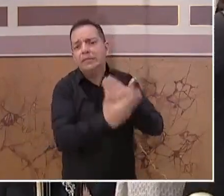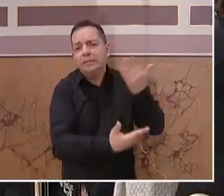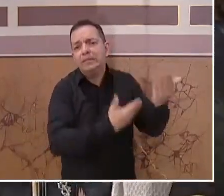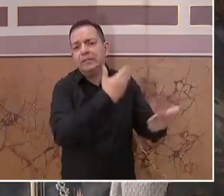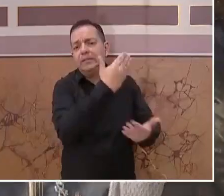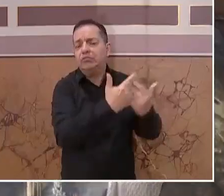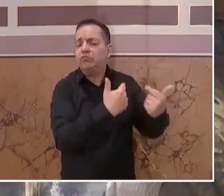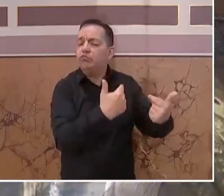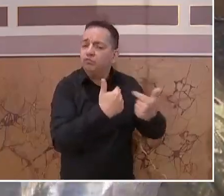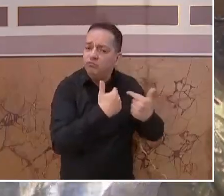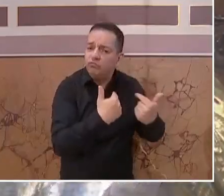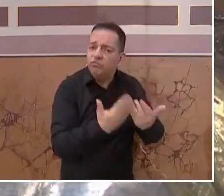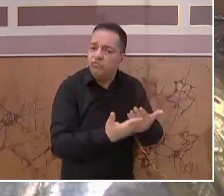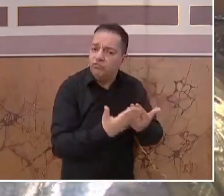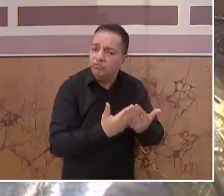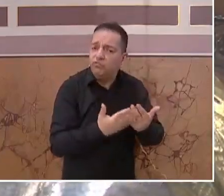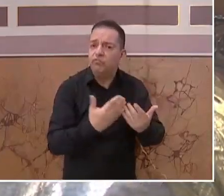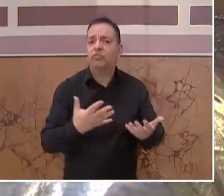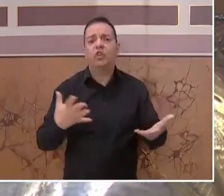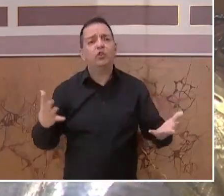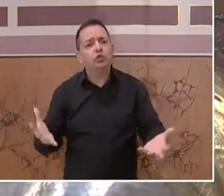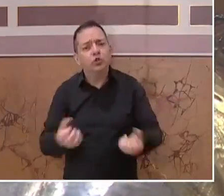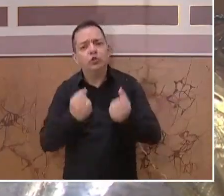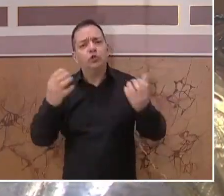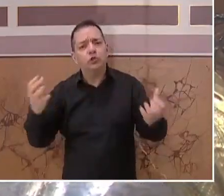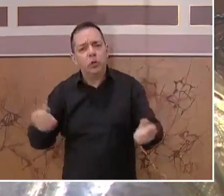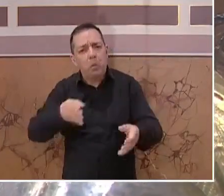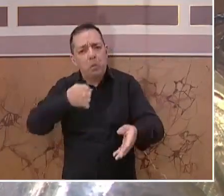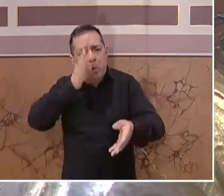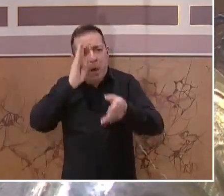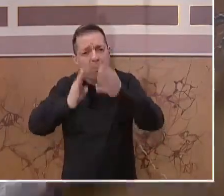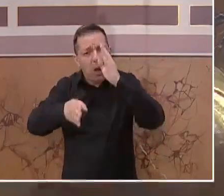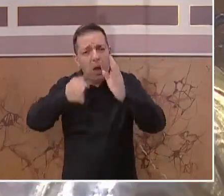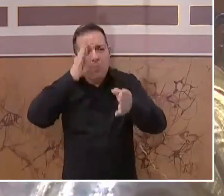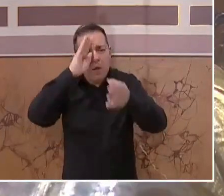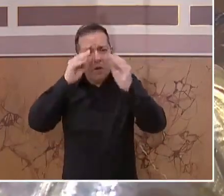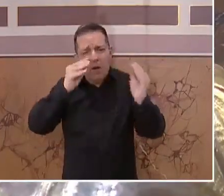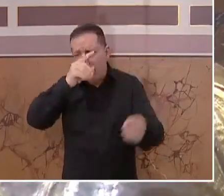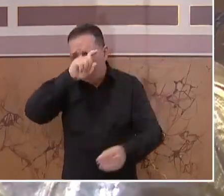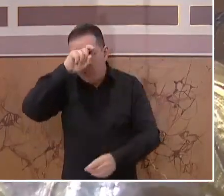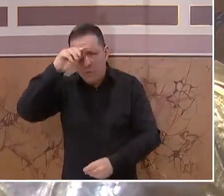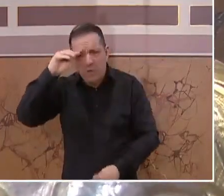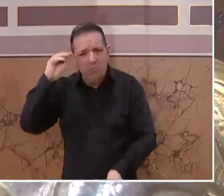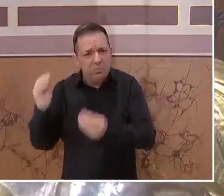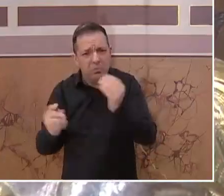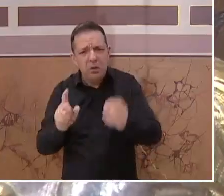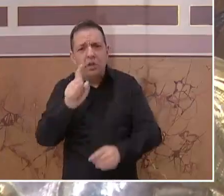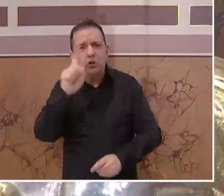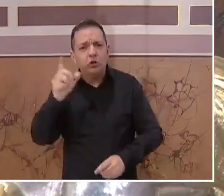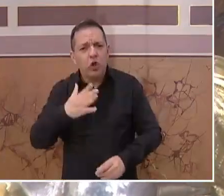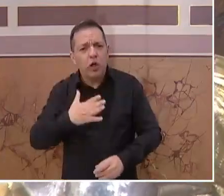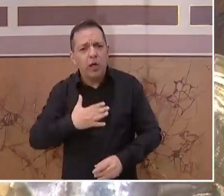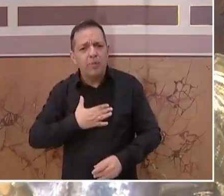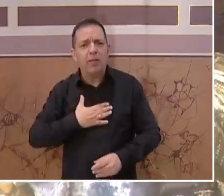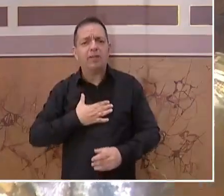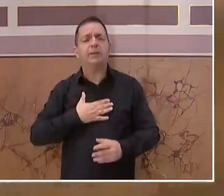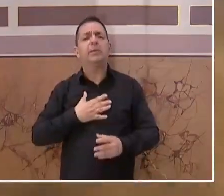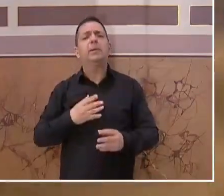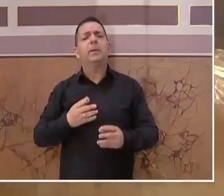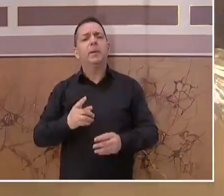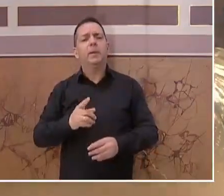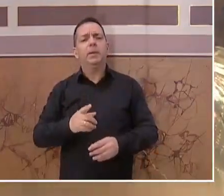μας, μας διαφυλάττει από τα δεινά και τις περιστάσεις του βίου και μας